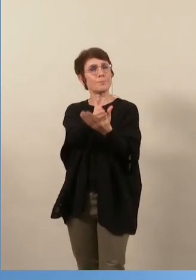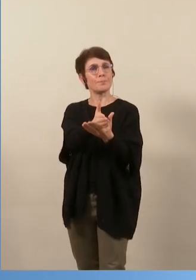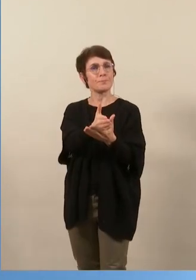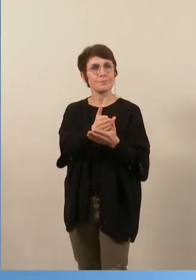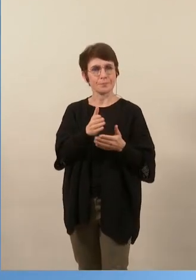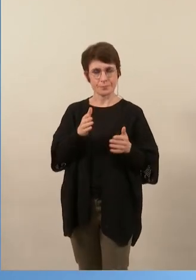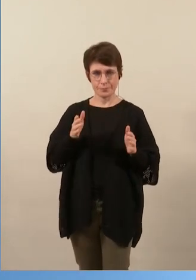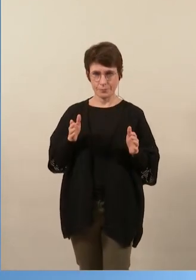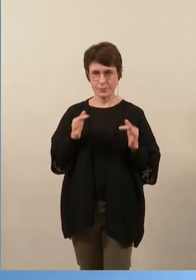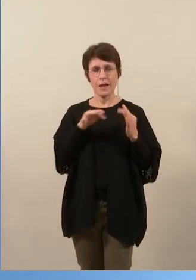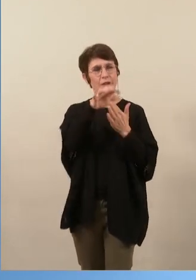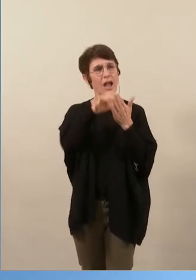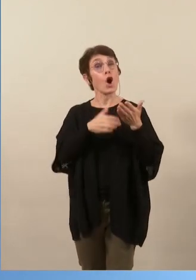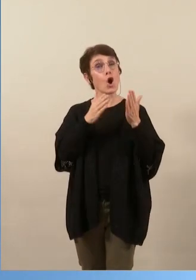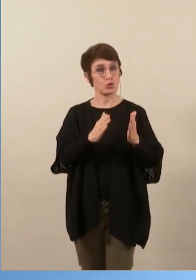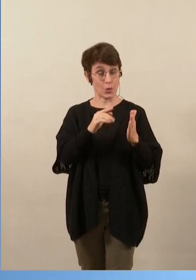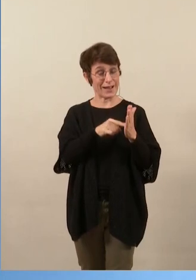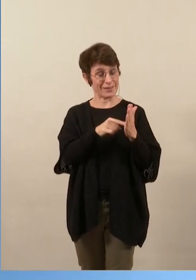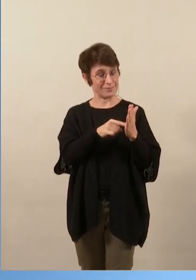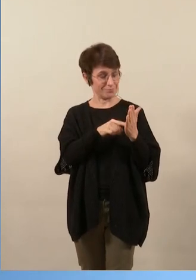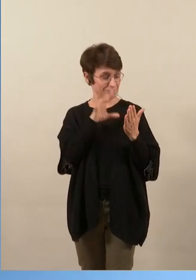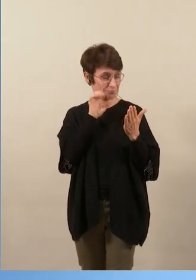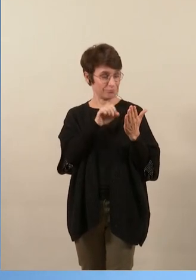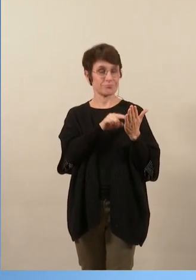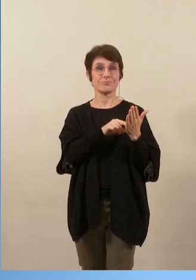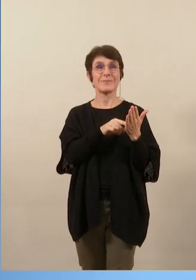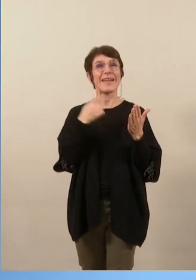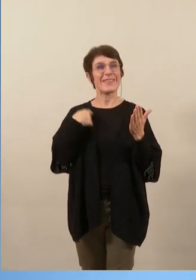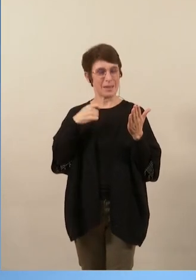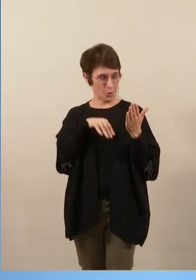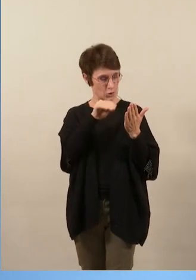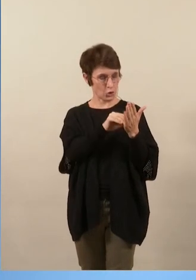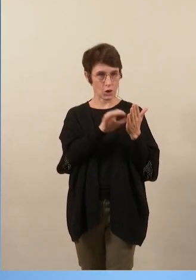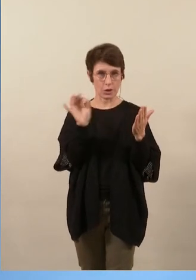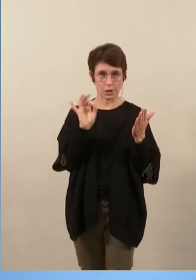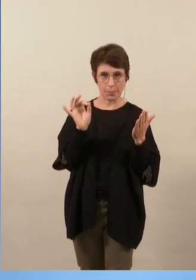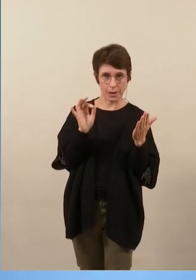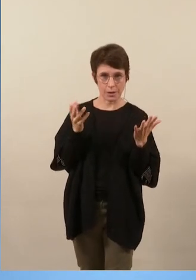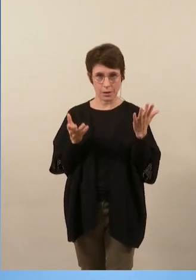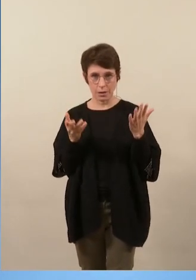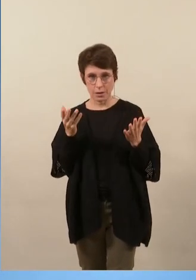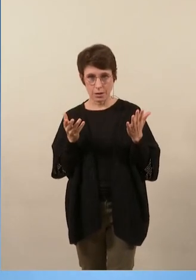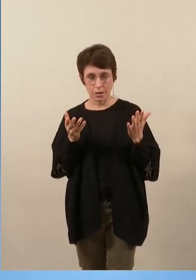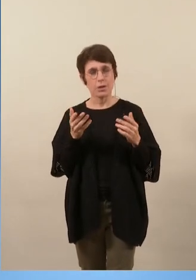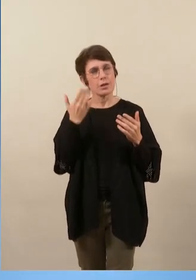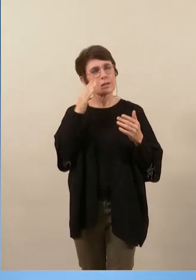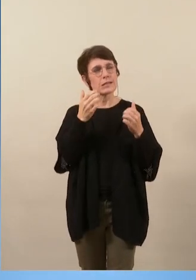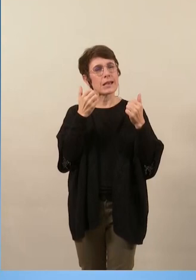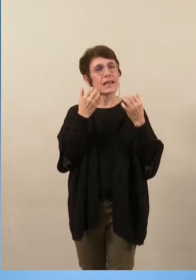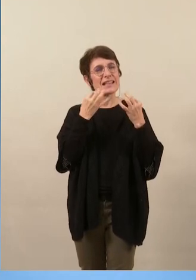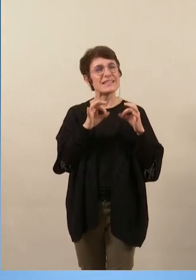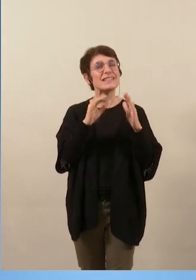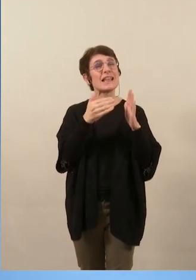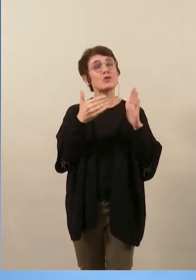pour une dans le rendu acte pour une fois pour une je pense que nous ne voyons pas apparaître alors qu'elle y est traditionnellement c'est vous savez les dizaines de milliers de litres de